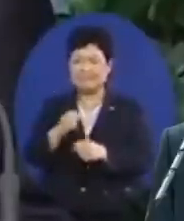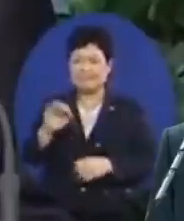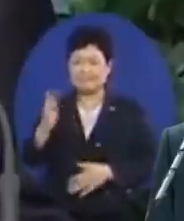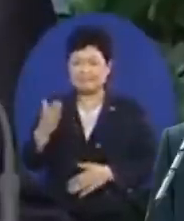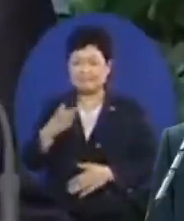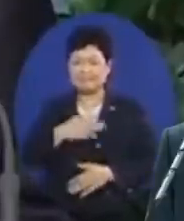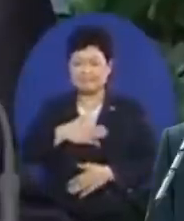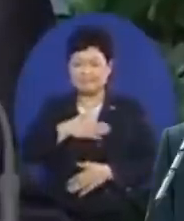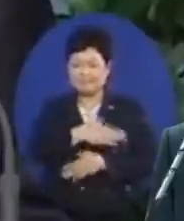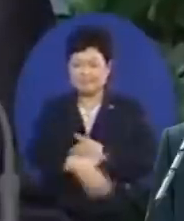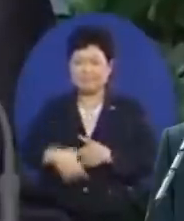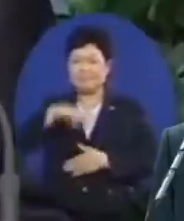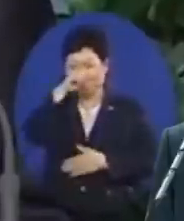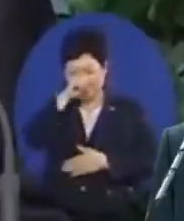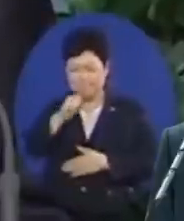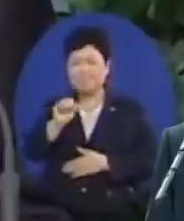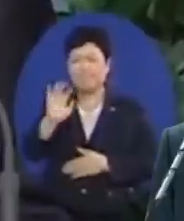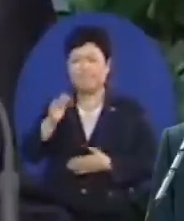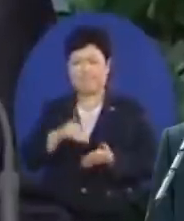좋아진다고요.